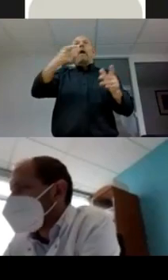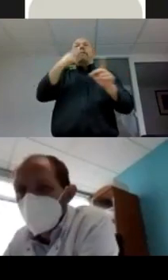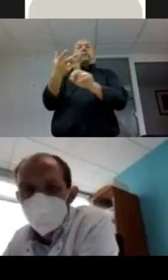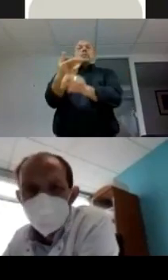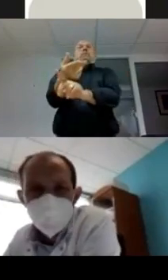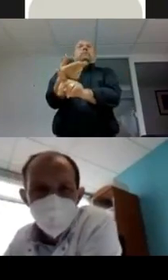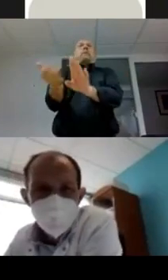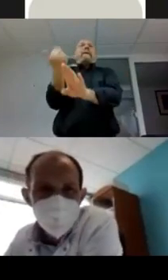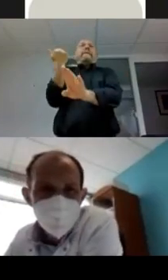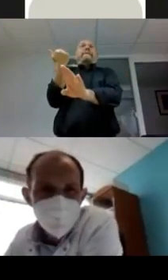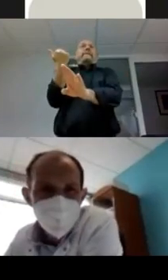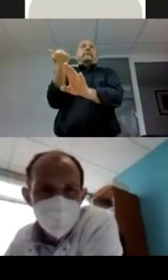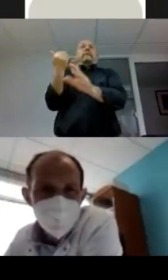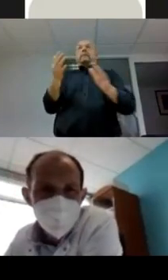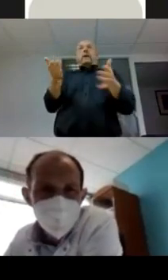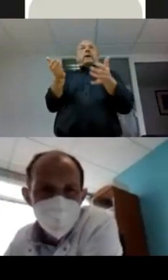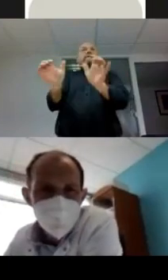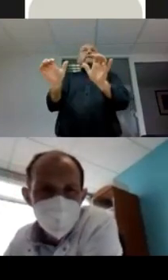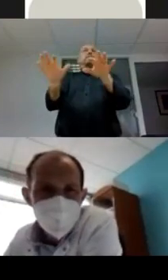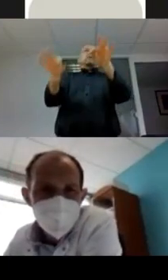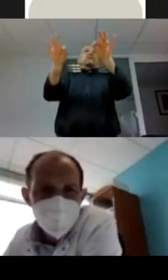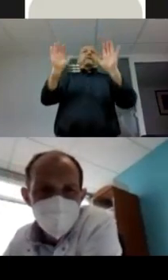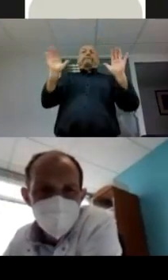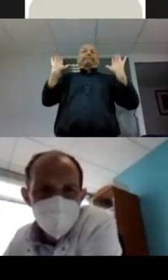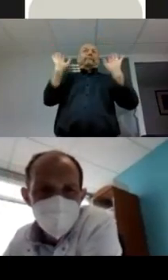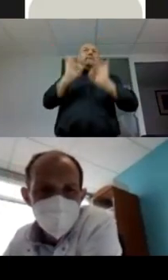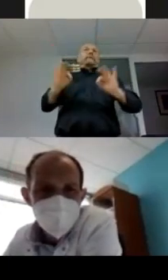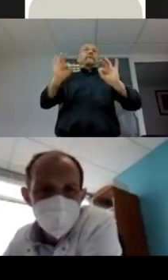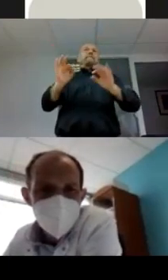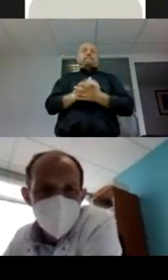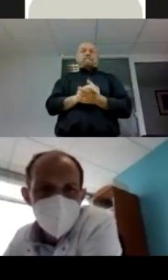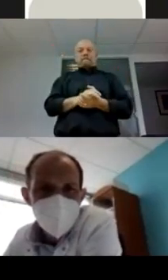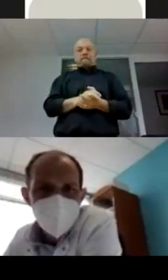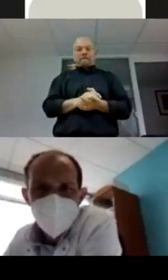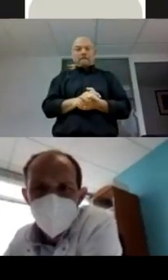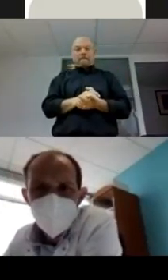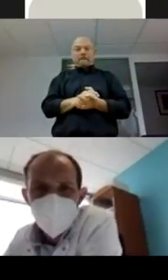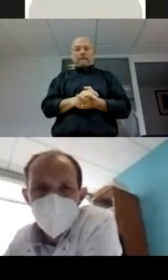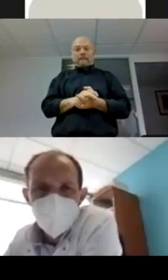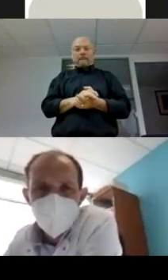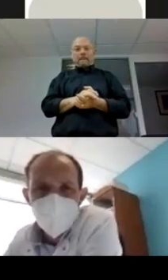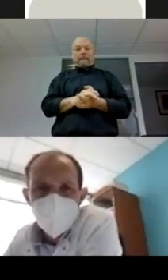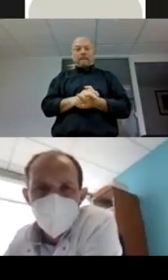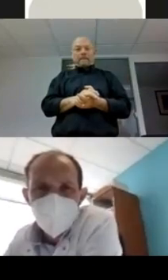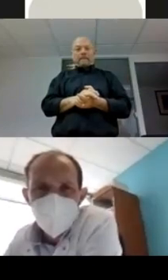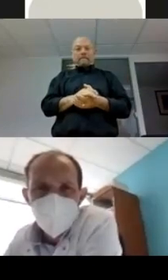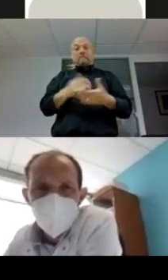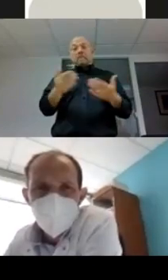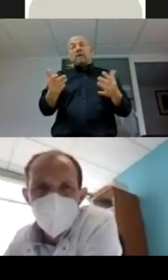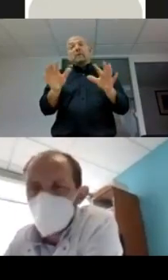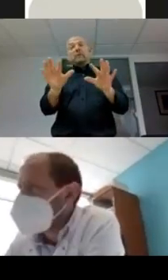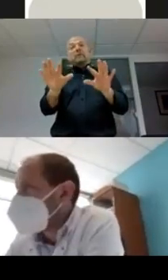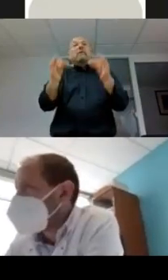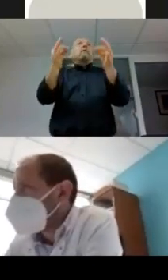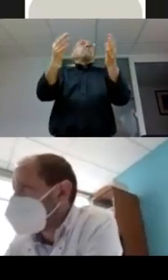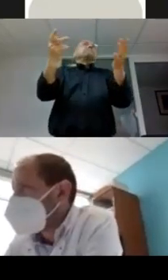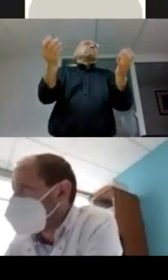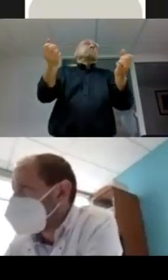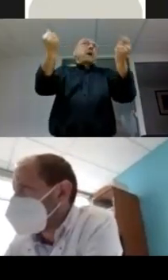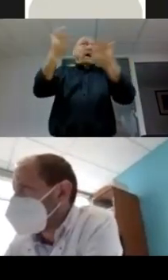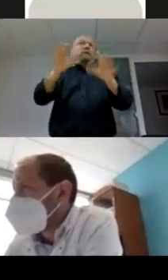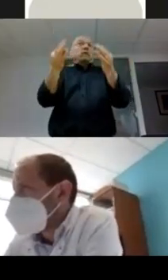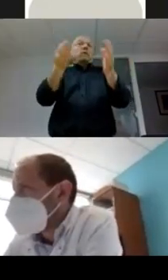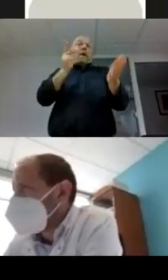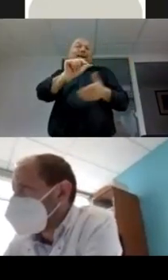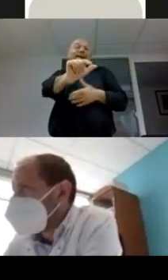grâce à l'ablation de ces adénomes, on évite l'évolution vers un cancer. Ensuite, on peut